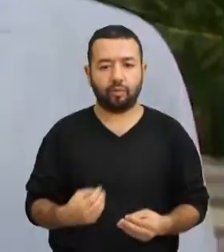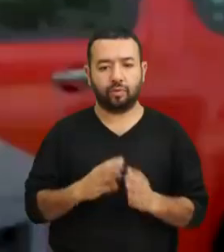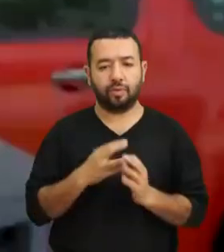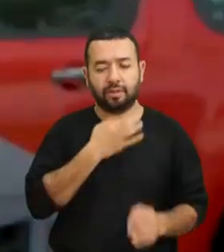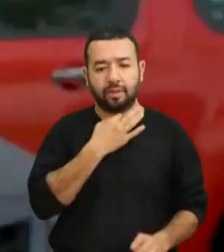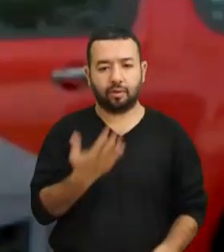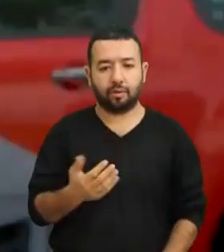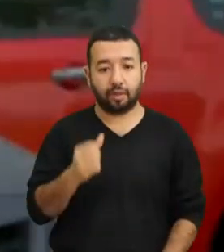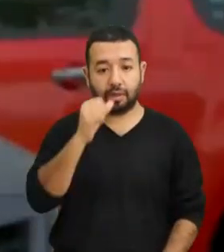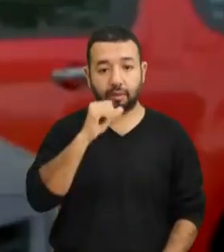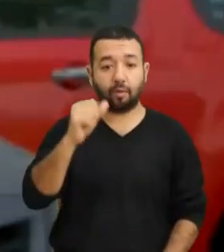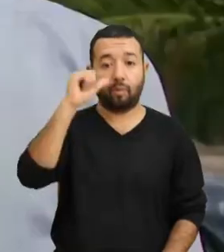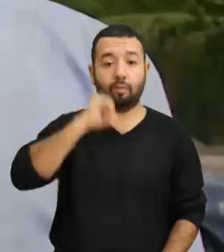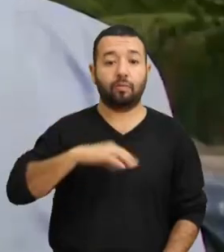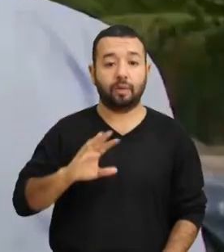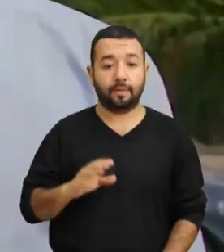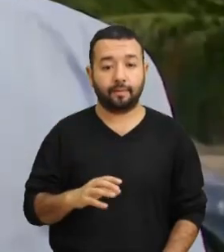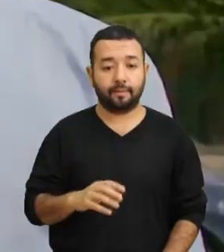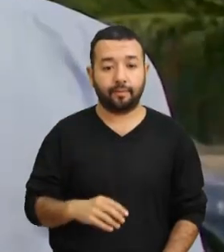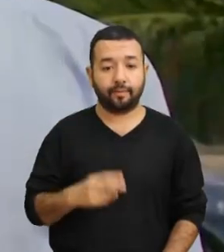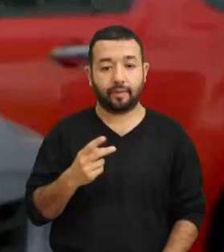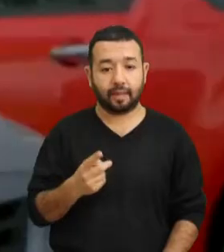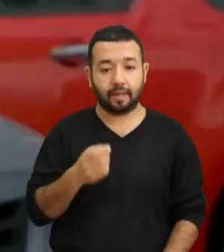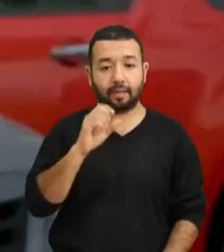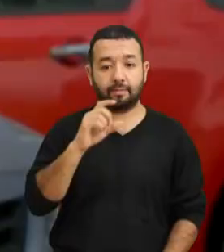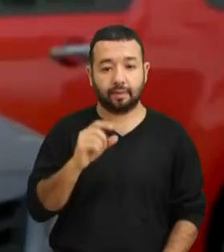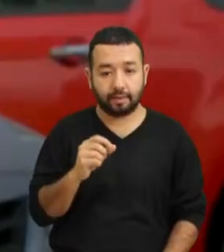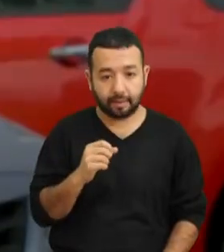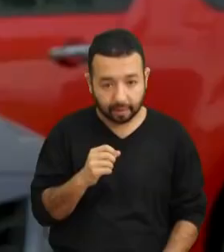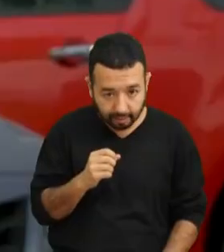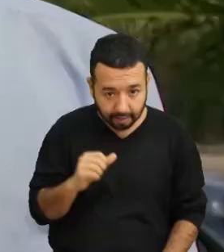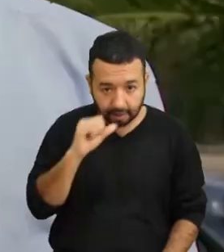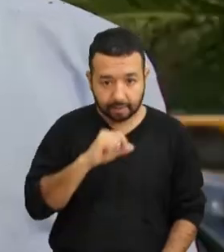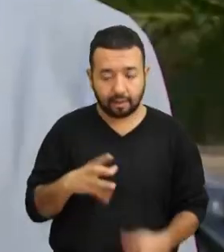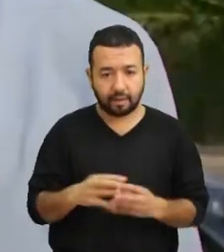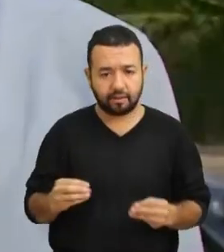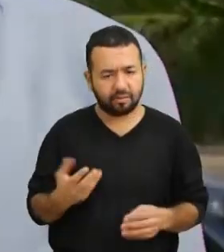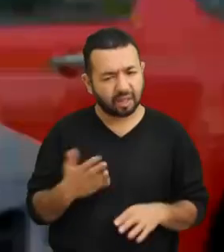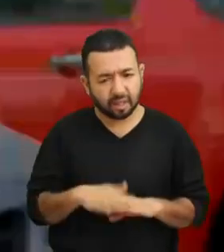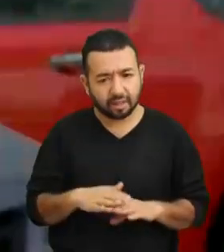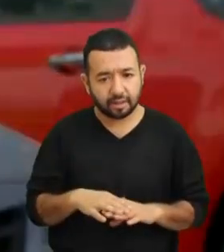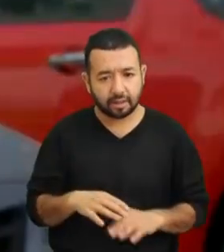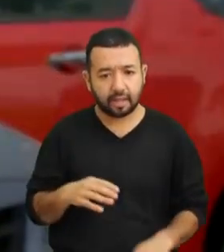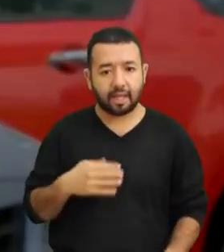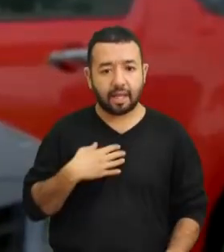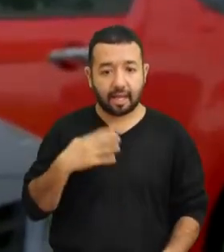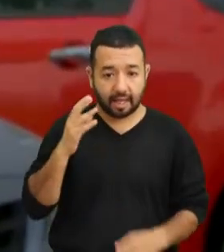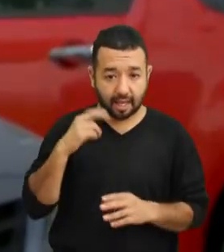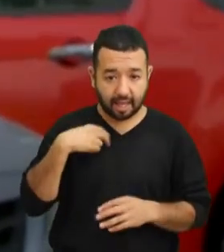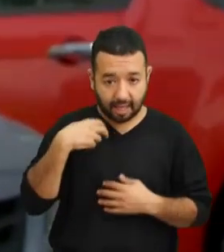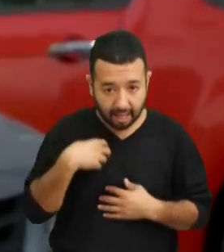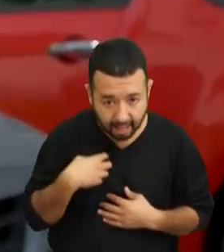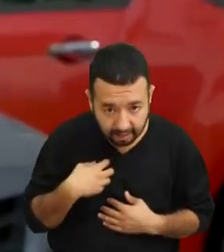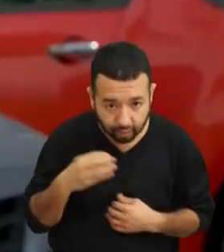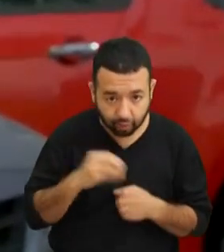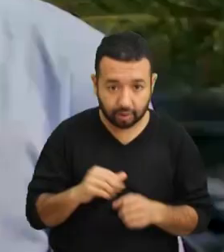olasın. İçeceksin ama böyle değil. İki büklüm olup içmeye çalışacaksın. O zaman geçer. Nasıl yani? Eğil yeri eğilebildiğin kadar